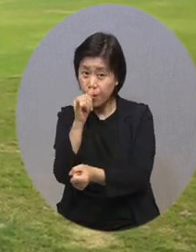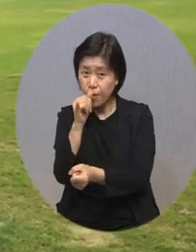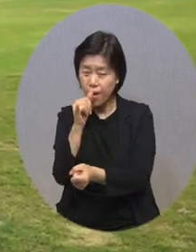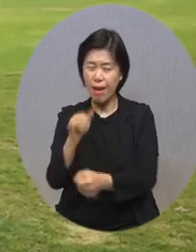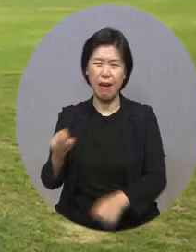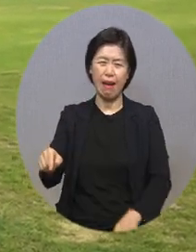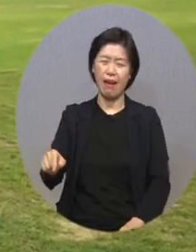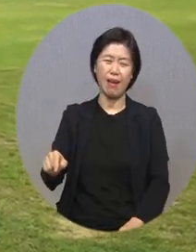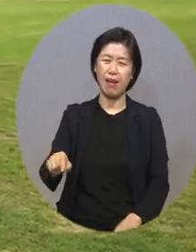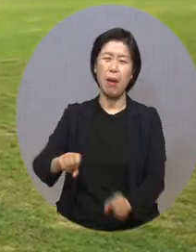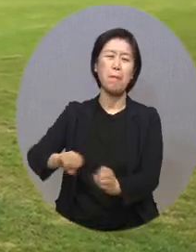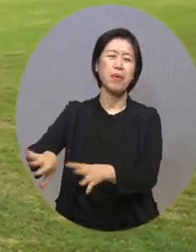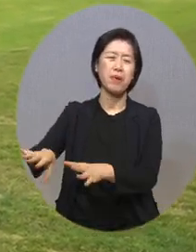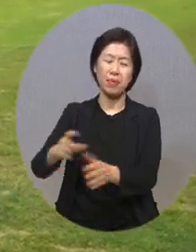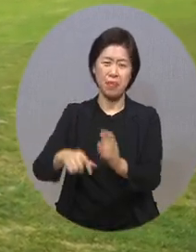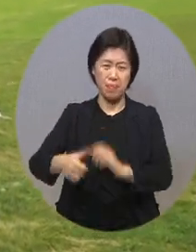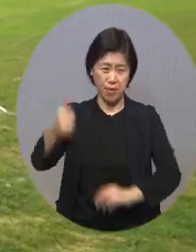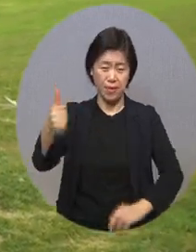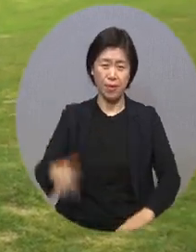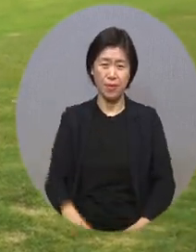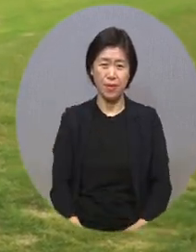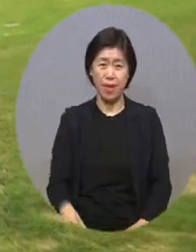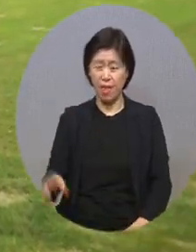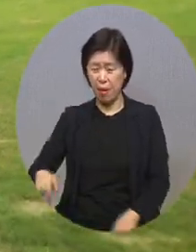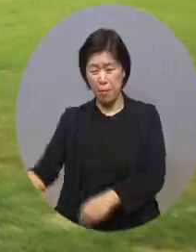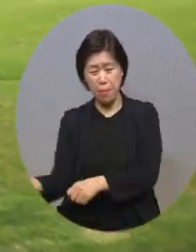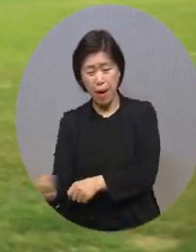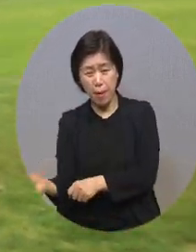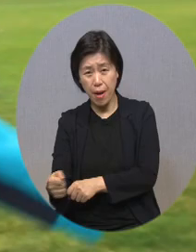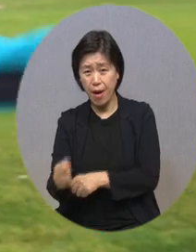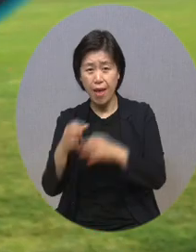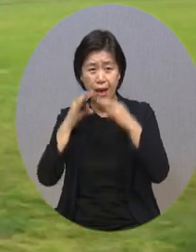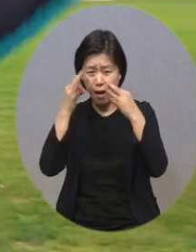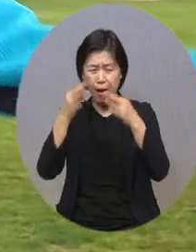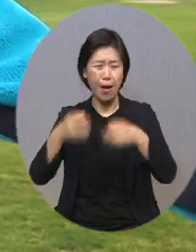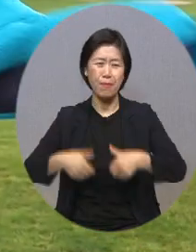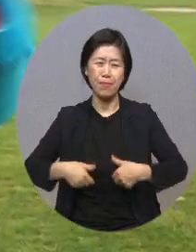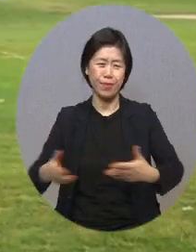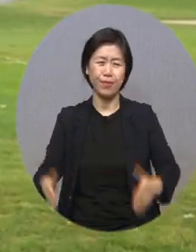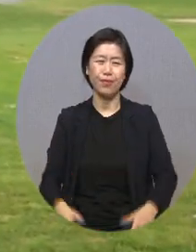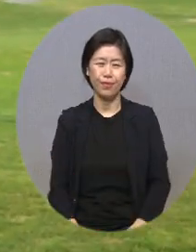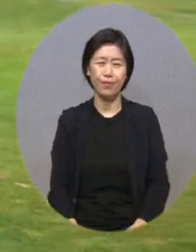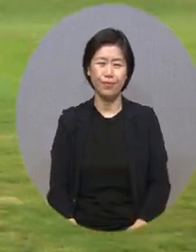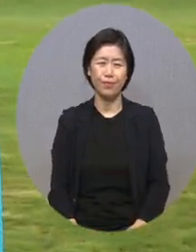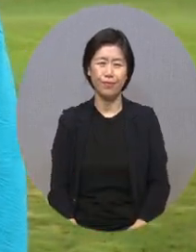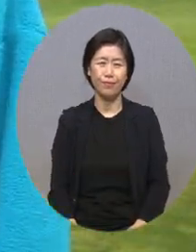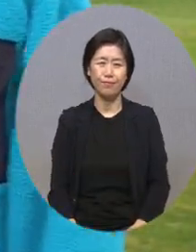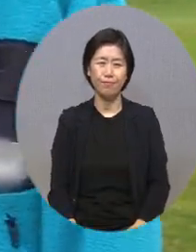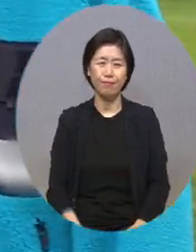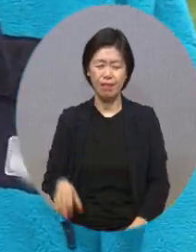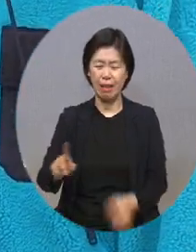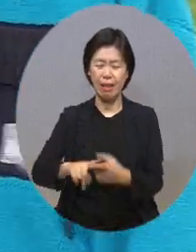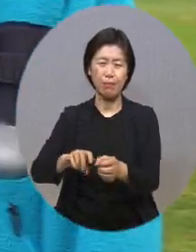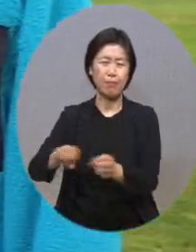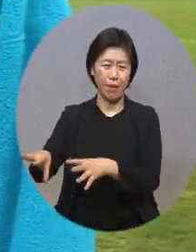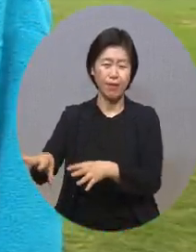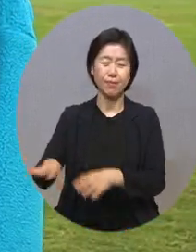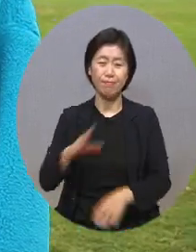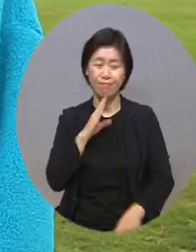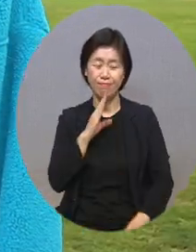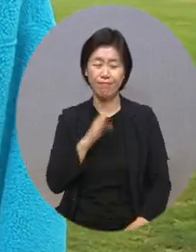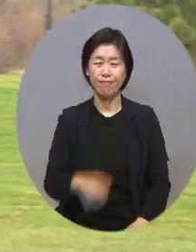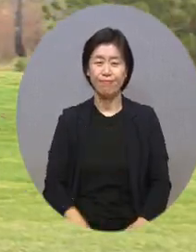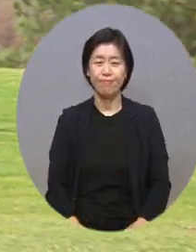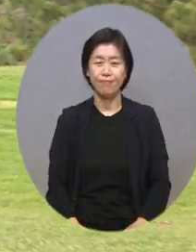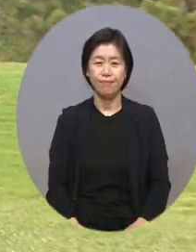네, 안 치는 네. 게 낫죠. 적에서 몇 번 치느니? 네네. 한 번 타봤고. 아, 적에서 몇 번 치느니? 네. 정답인 것 같아요.